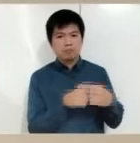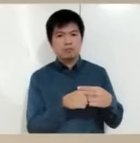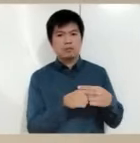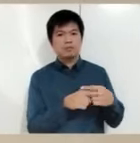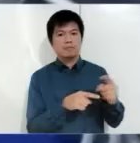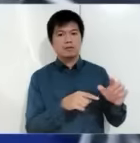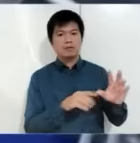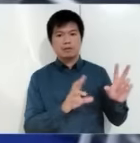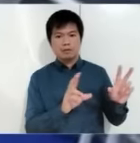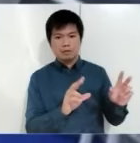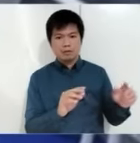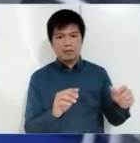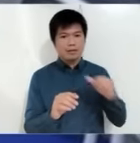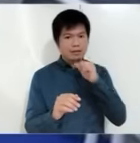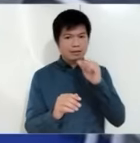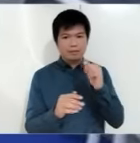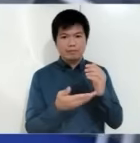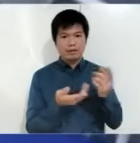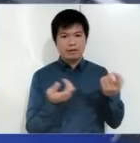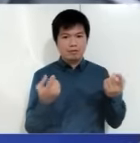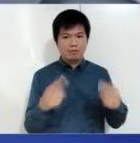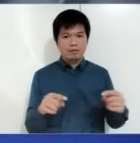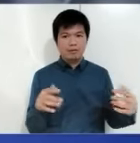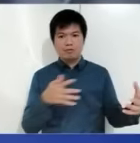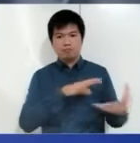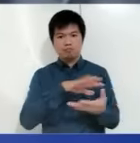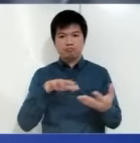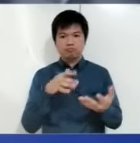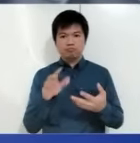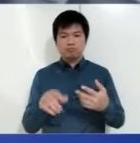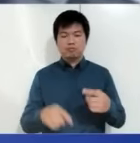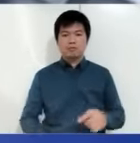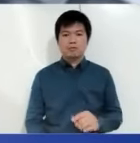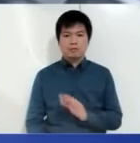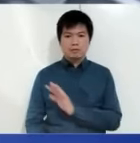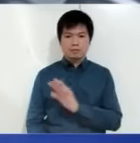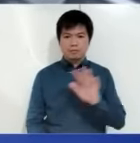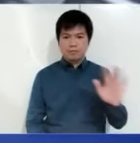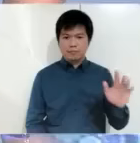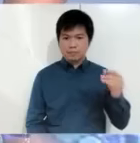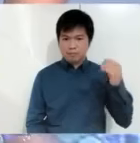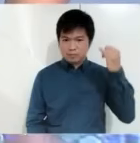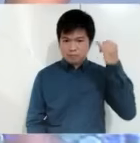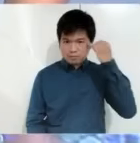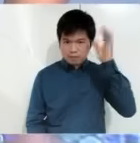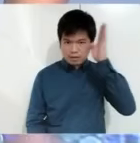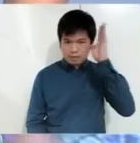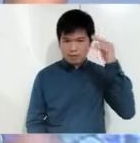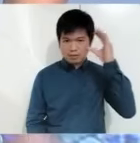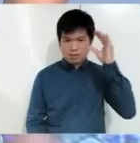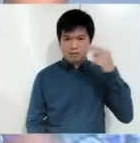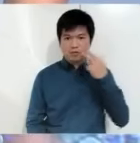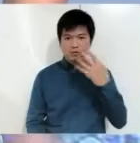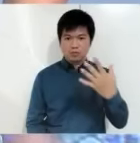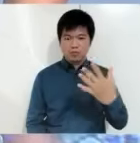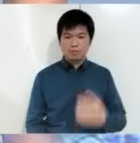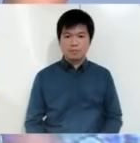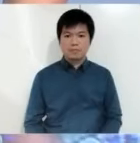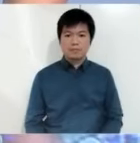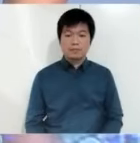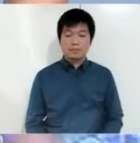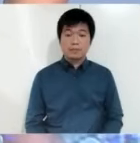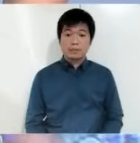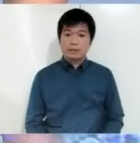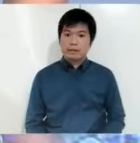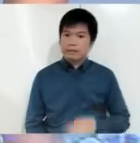sa rehiyon. Nagbabalita mula sa frontline, Brian Castillo, News 5. Hindi totoo at propaganda